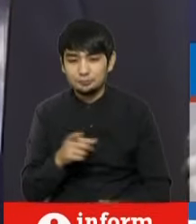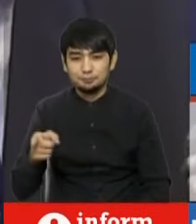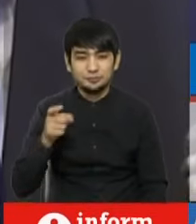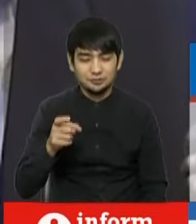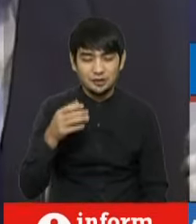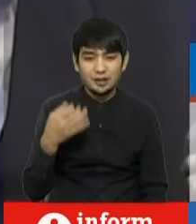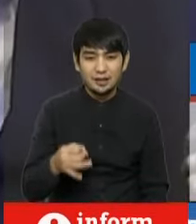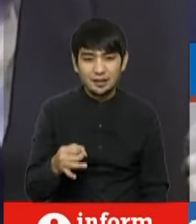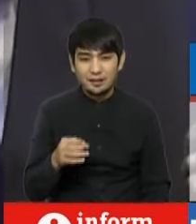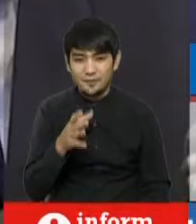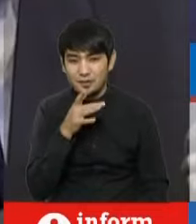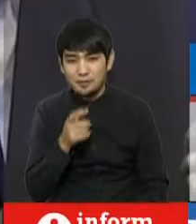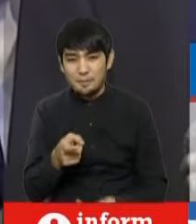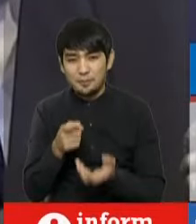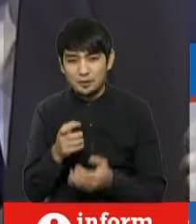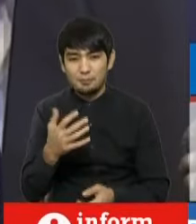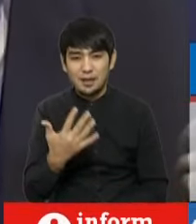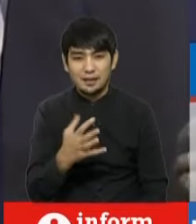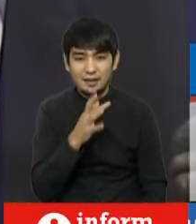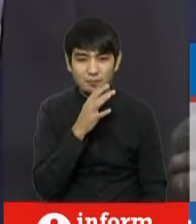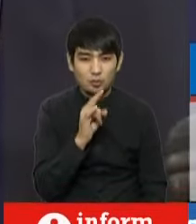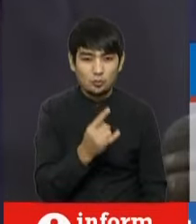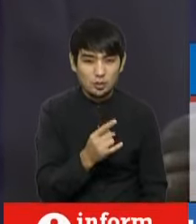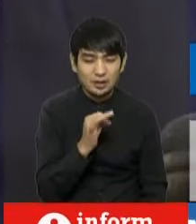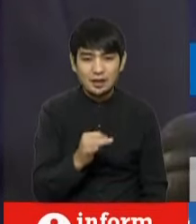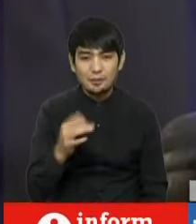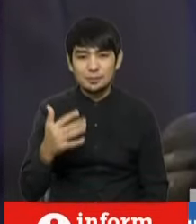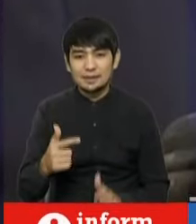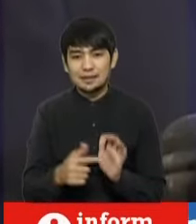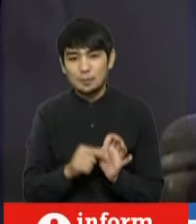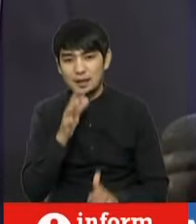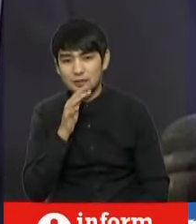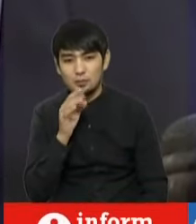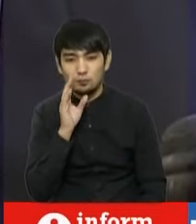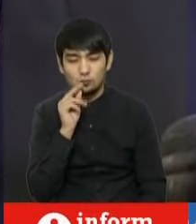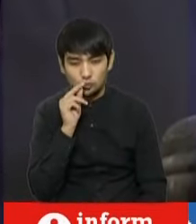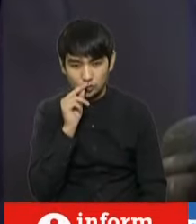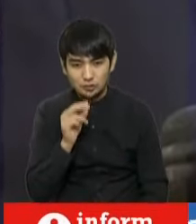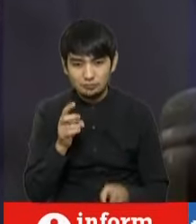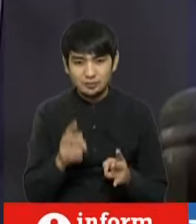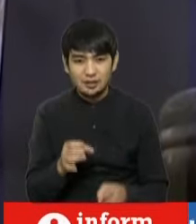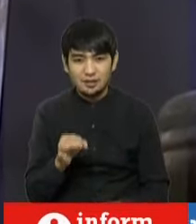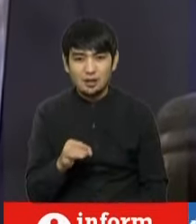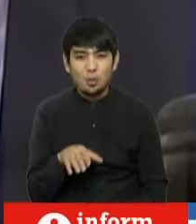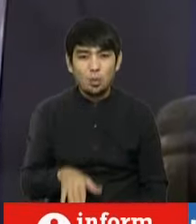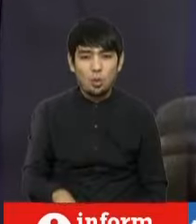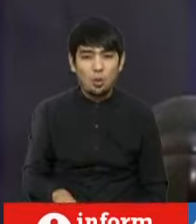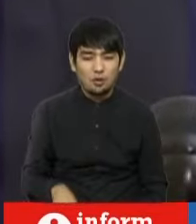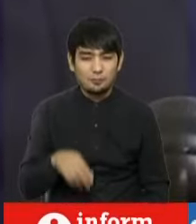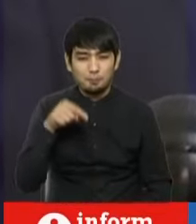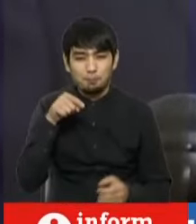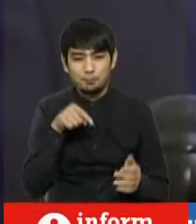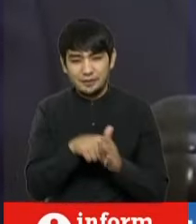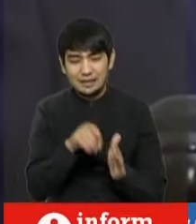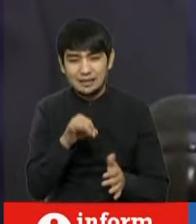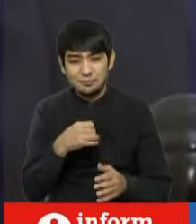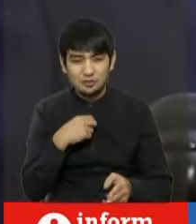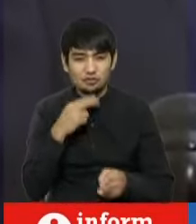сожалению при стрельбе пострадал пятилетний ребёнок и пятидесяти семилетний мужчина ему прострелили ногу мы молимся за их